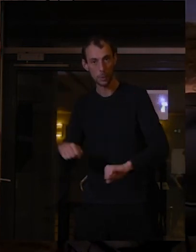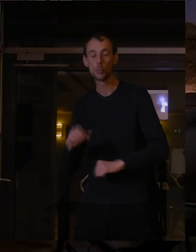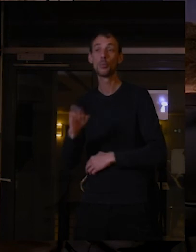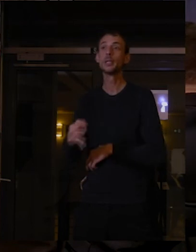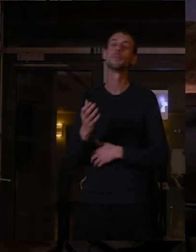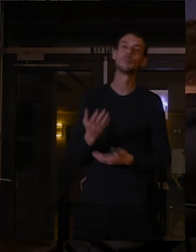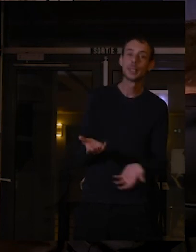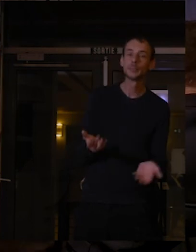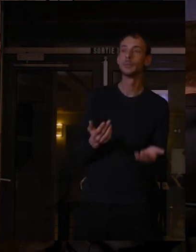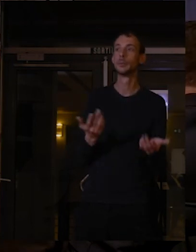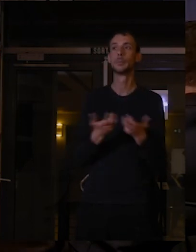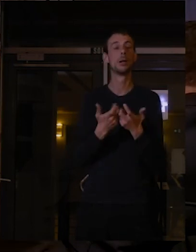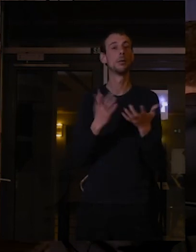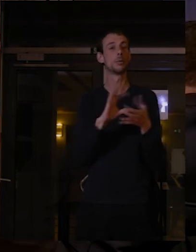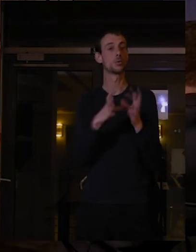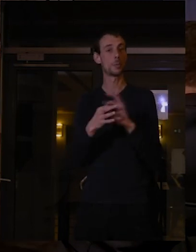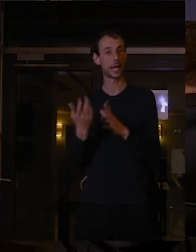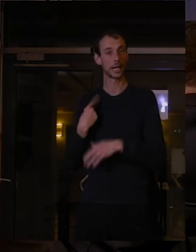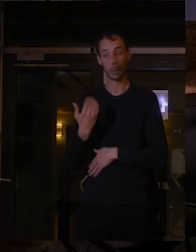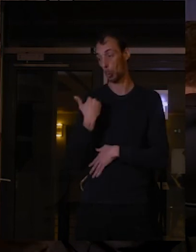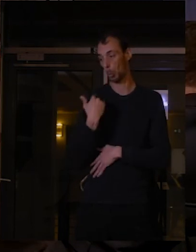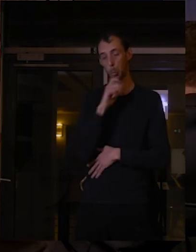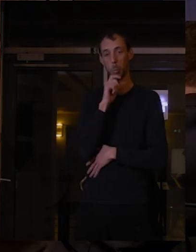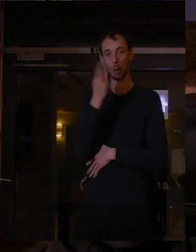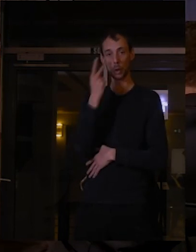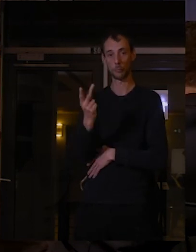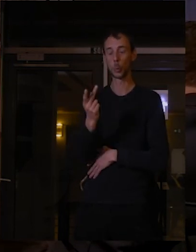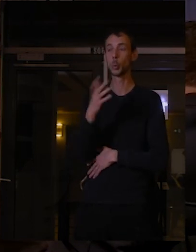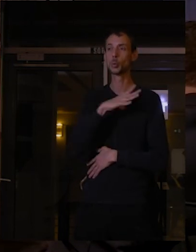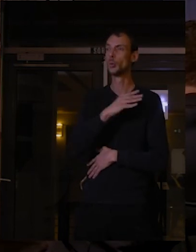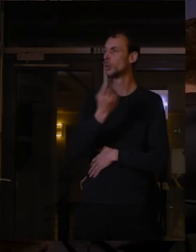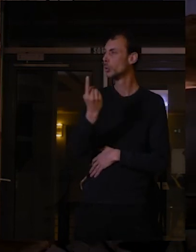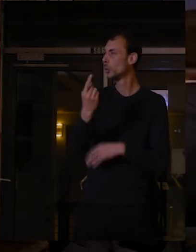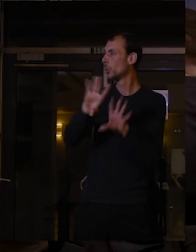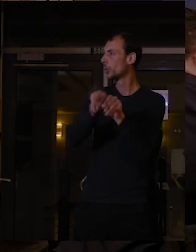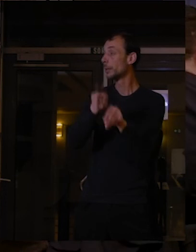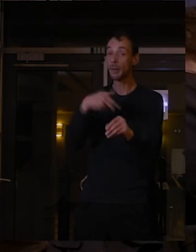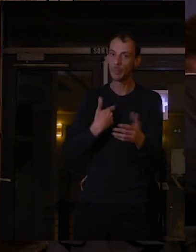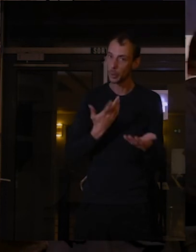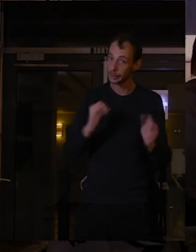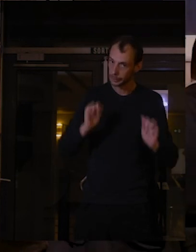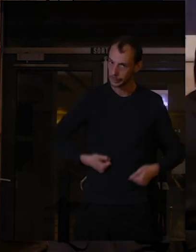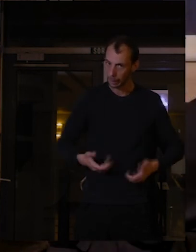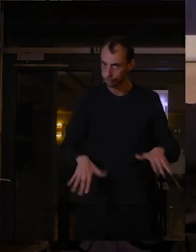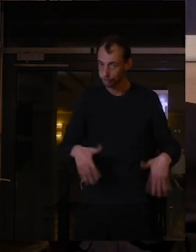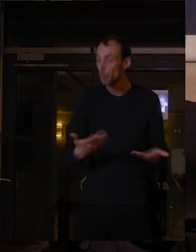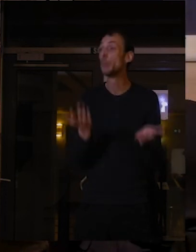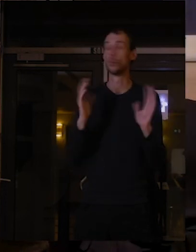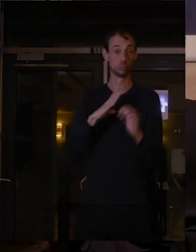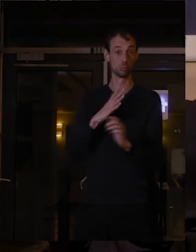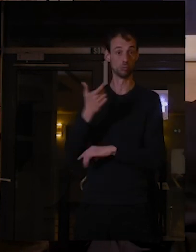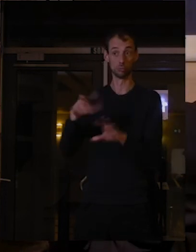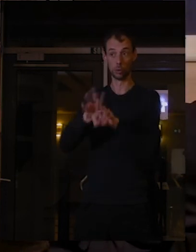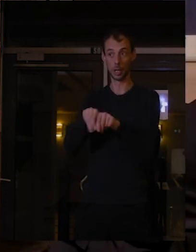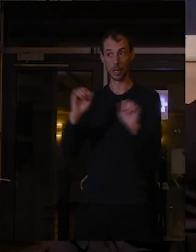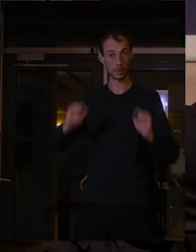regardé les JO, il n'y a pas si longtemps, il y a eu une équipe, je ne suis pas très férue en ski, mais il y a eu